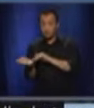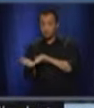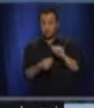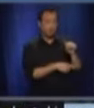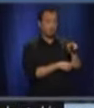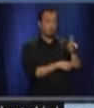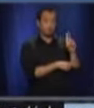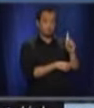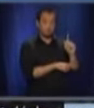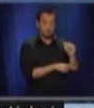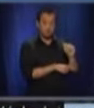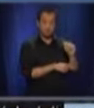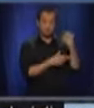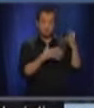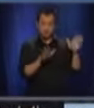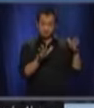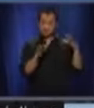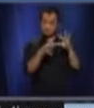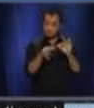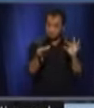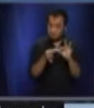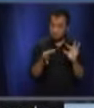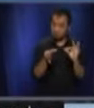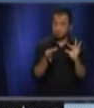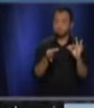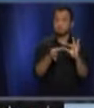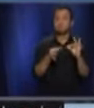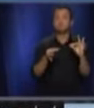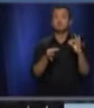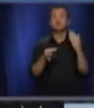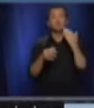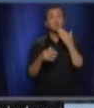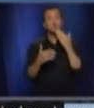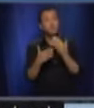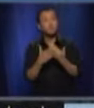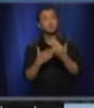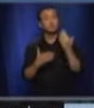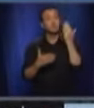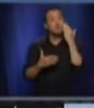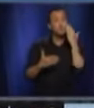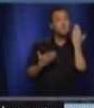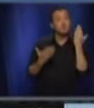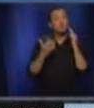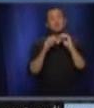le docteur Arruda a dit que la bonne nouvelle,